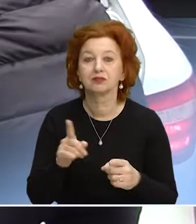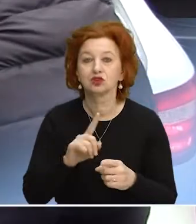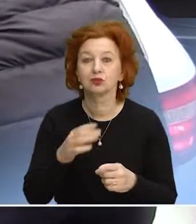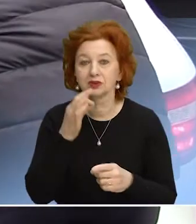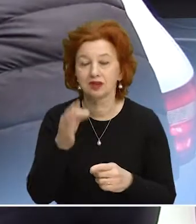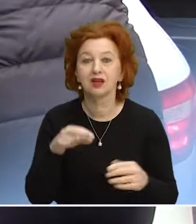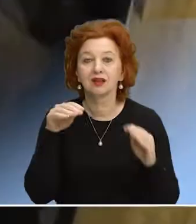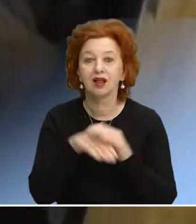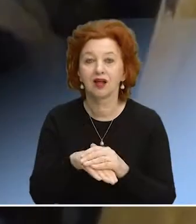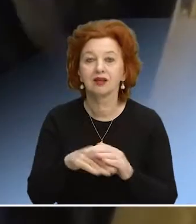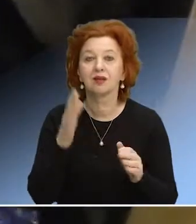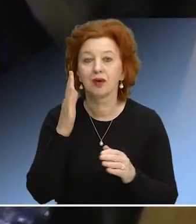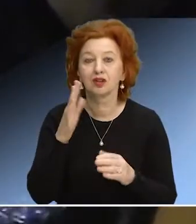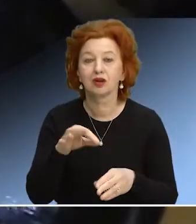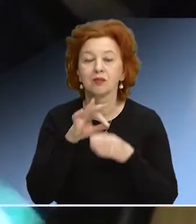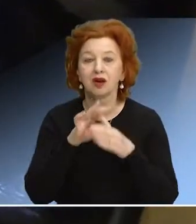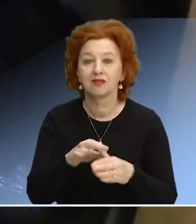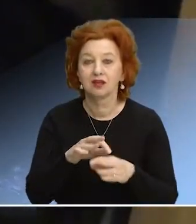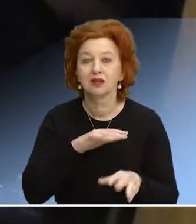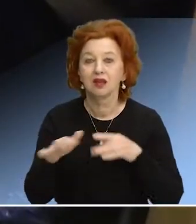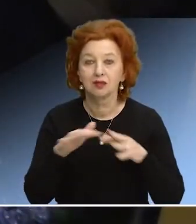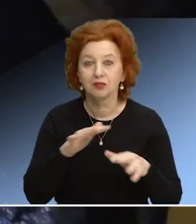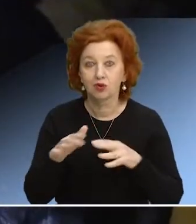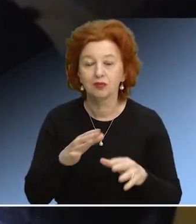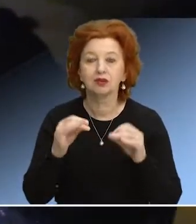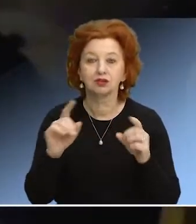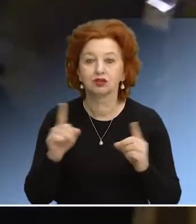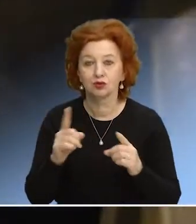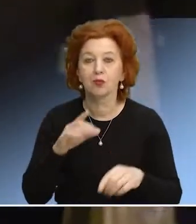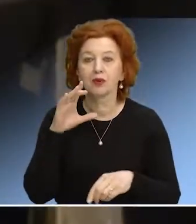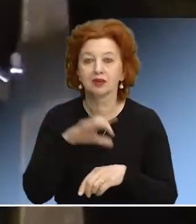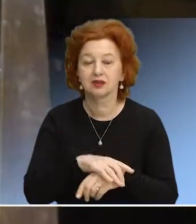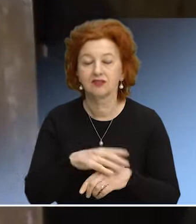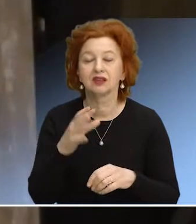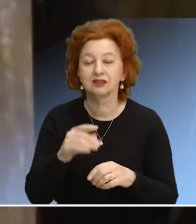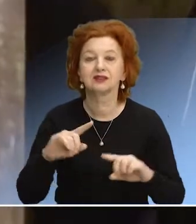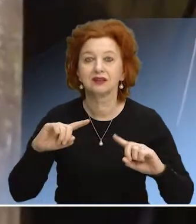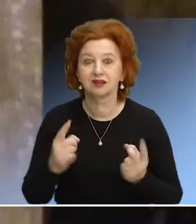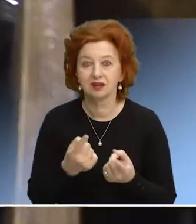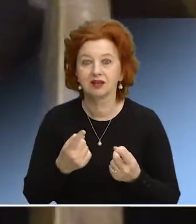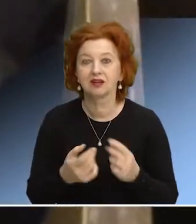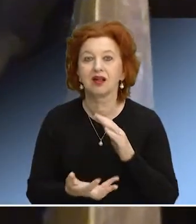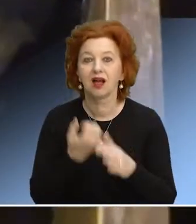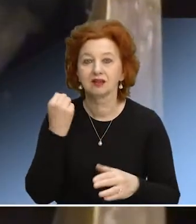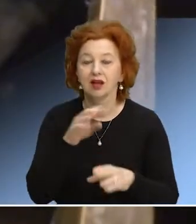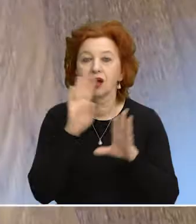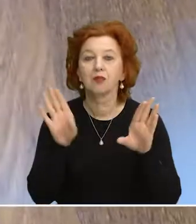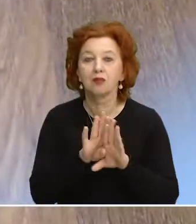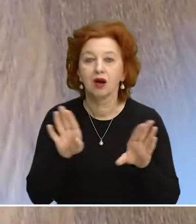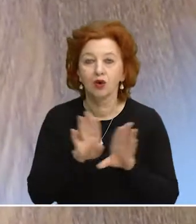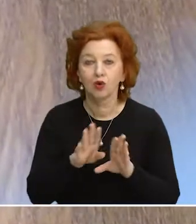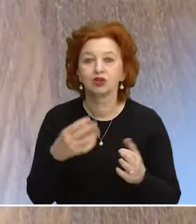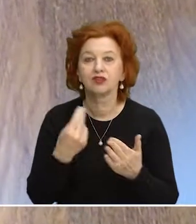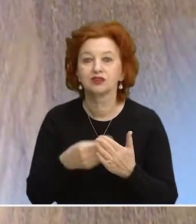помощи тайников-закладок. В дальнейшем при проведении обысковых мероприятий по месту жительства подозреваемого стражи порядка изъяли